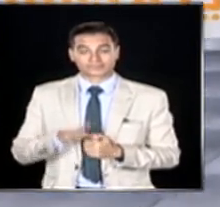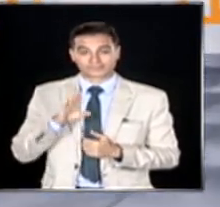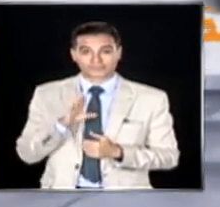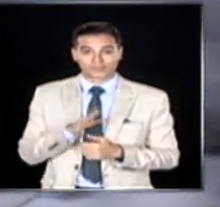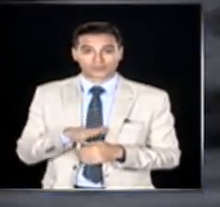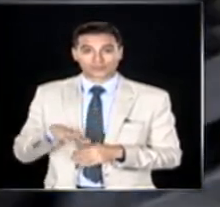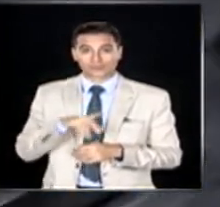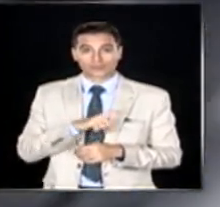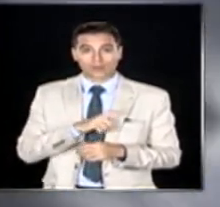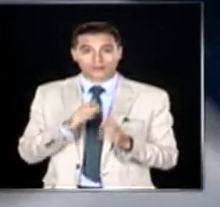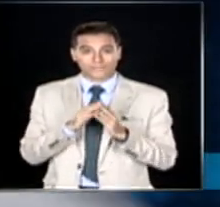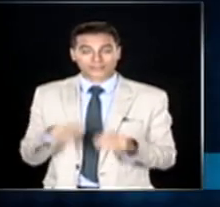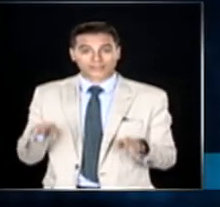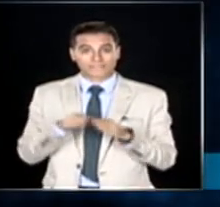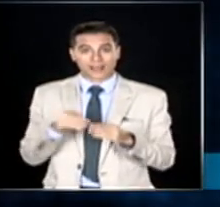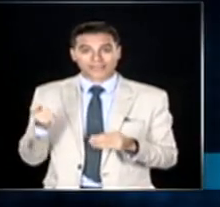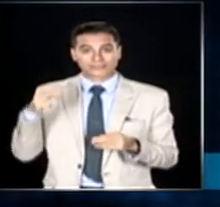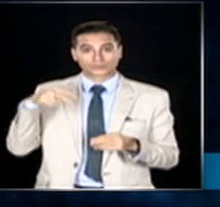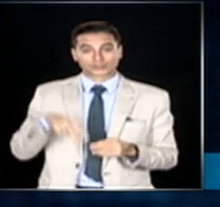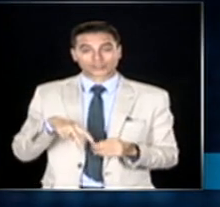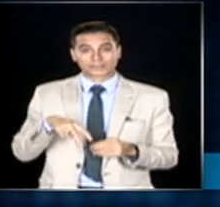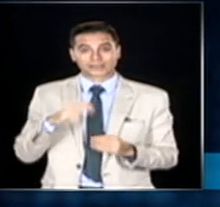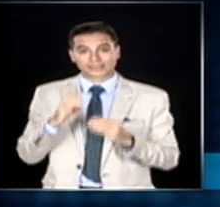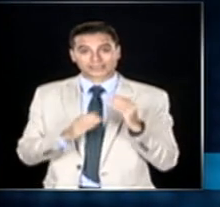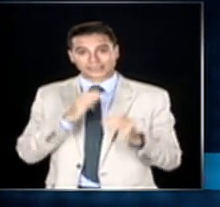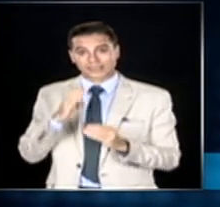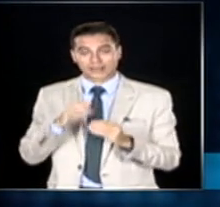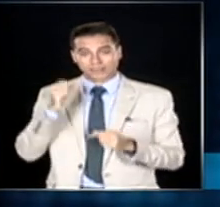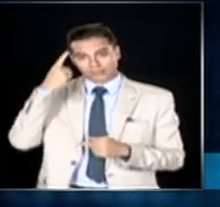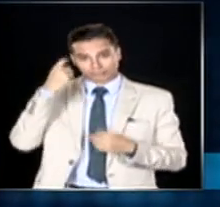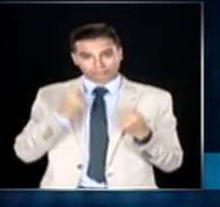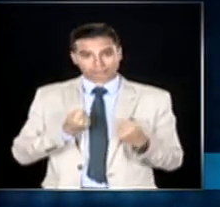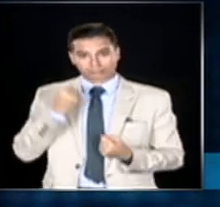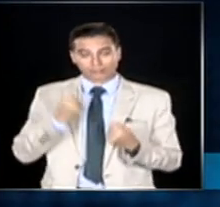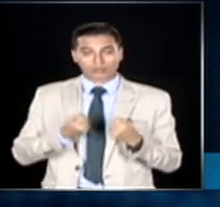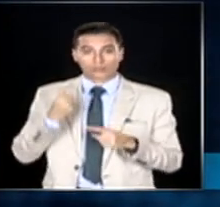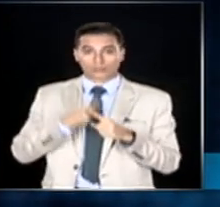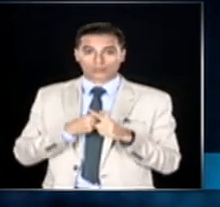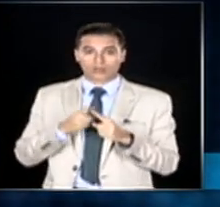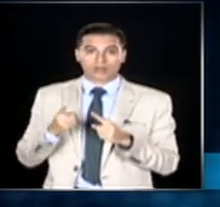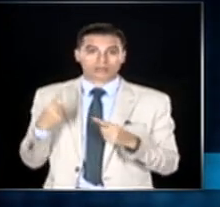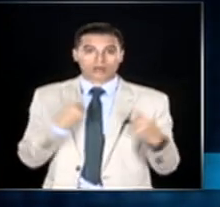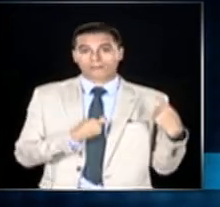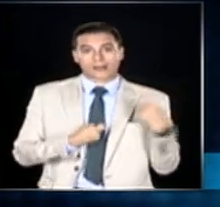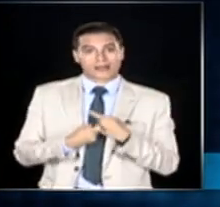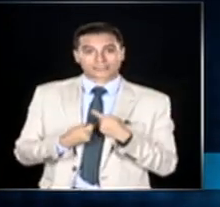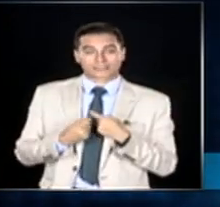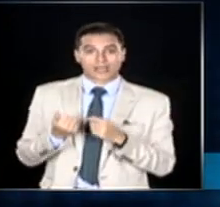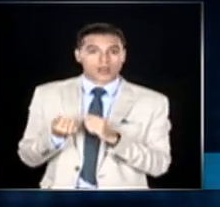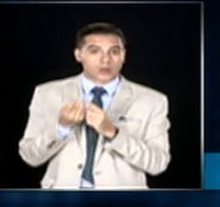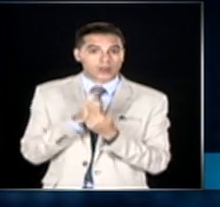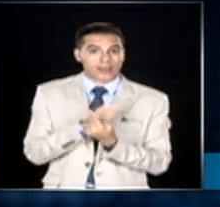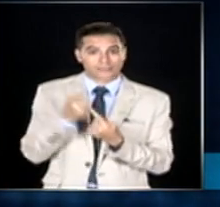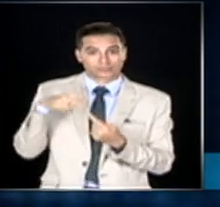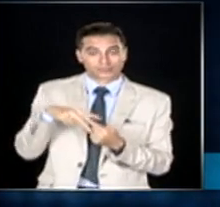وبكده طلاب مصر جمعوا 85 نقطة في فقرة تحت الضغط وضربات الجزاء، وكل نقطة ب 5000 جنيه